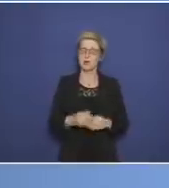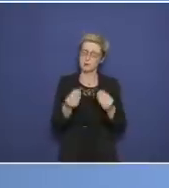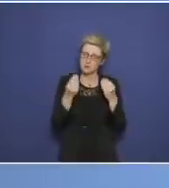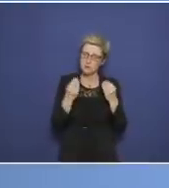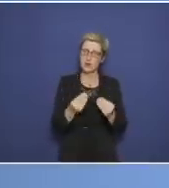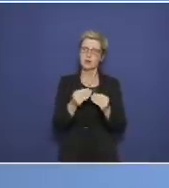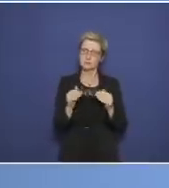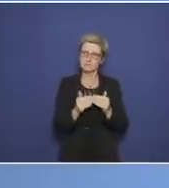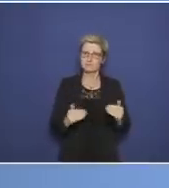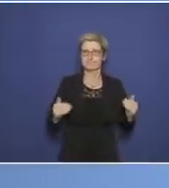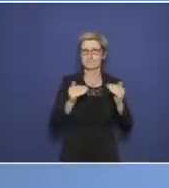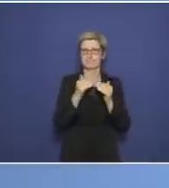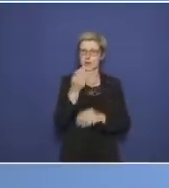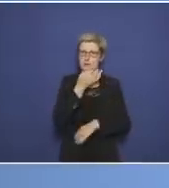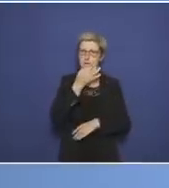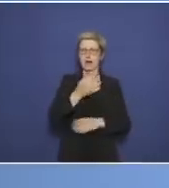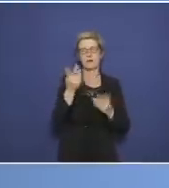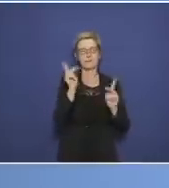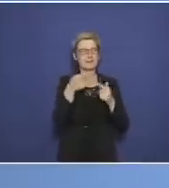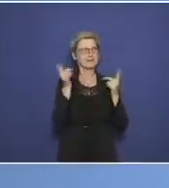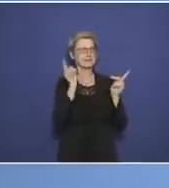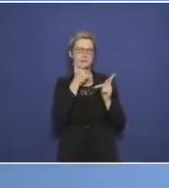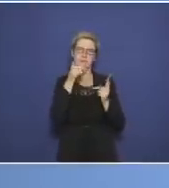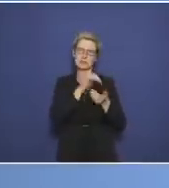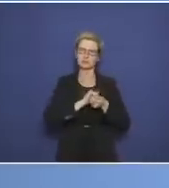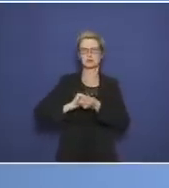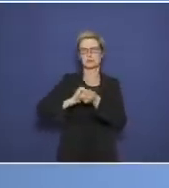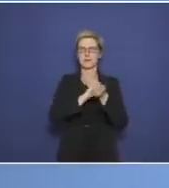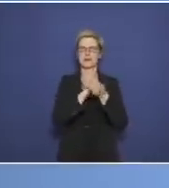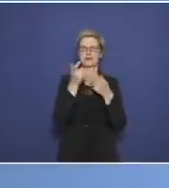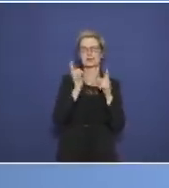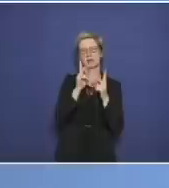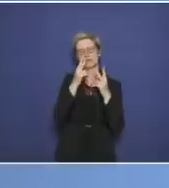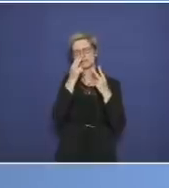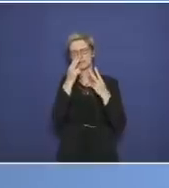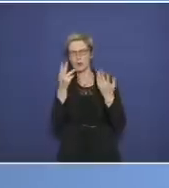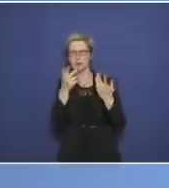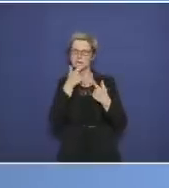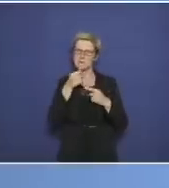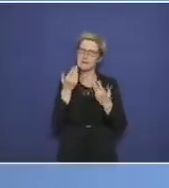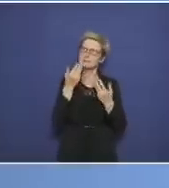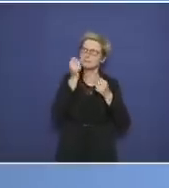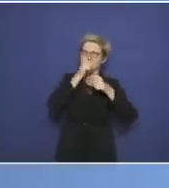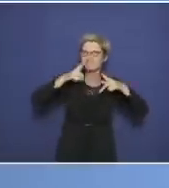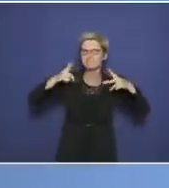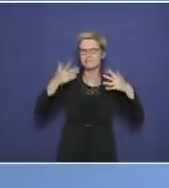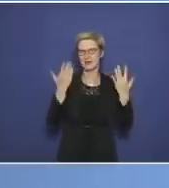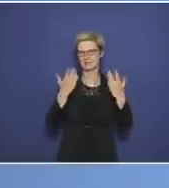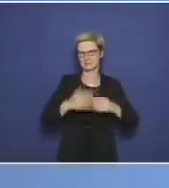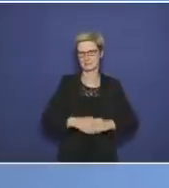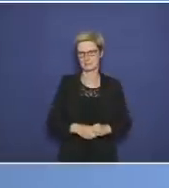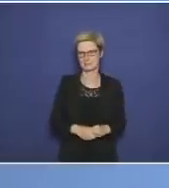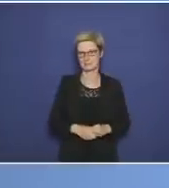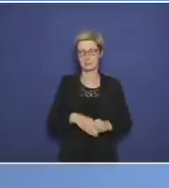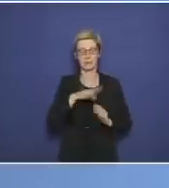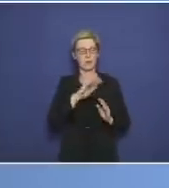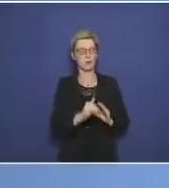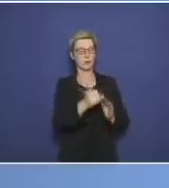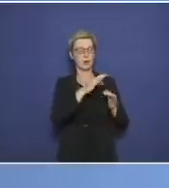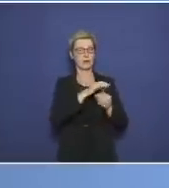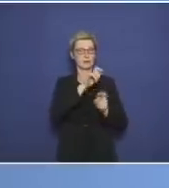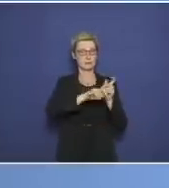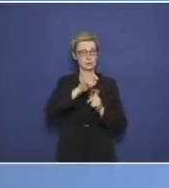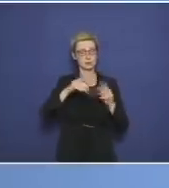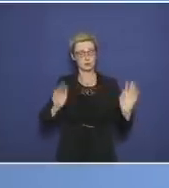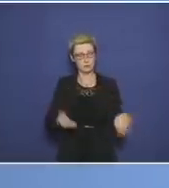in welcher Gesellschaft wollen wir zusammenleben. Der Anspruch dieses Projekts und der dort geförderten Person ist